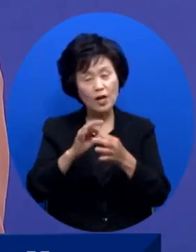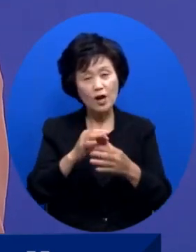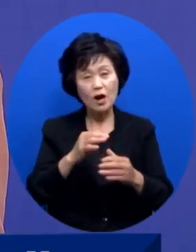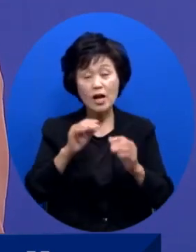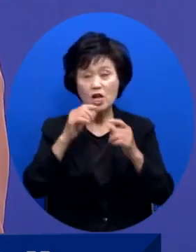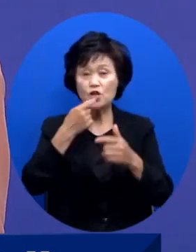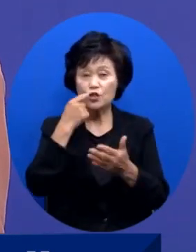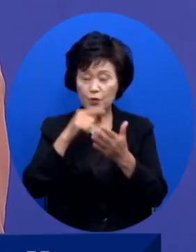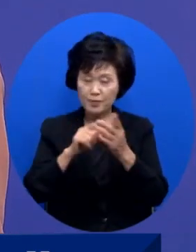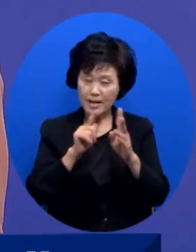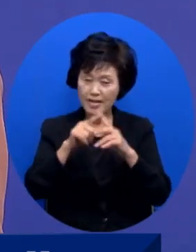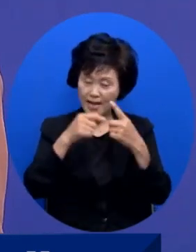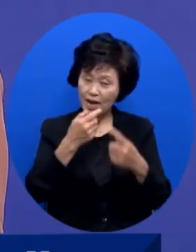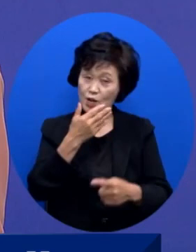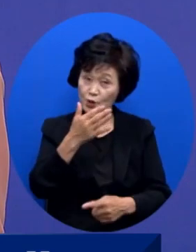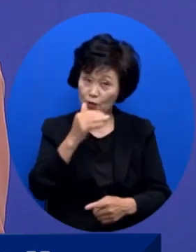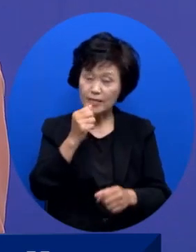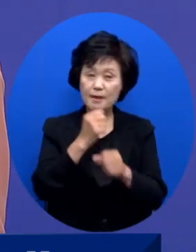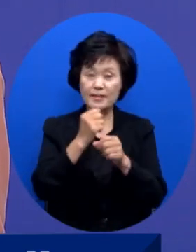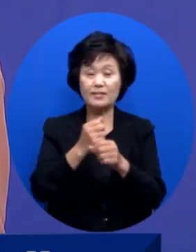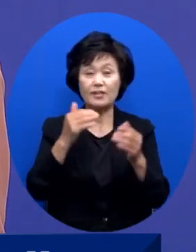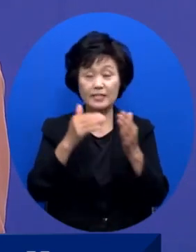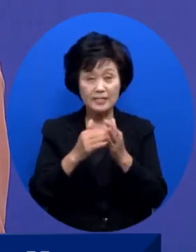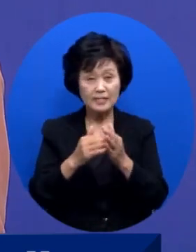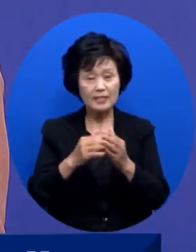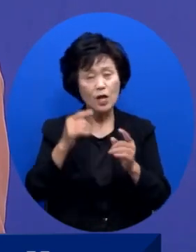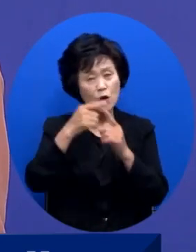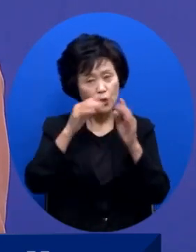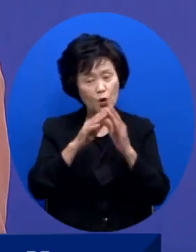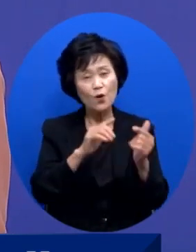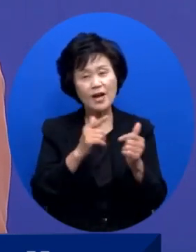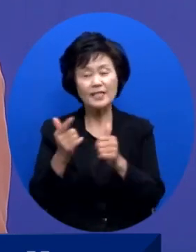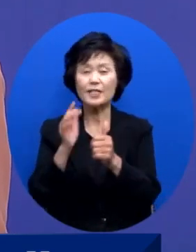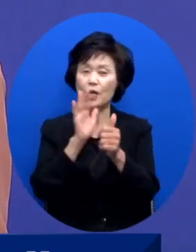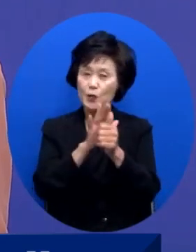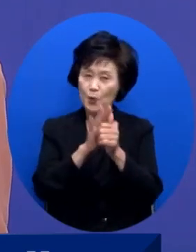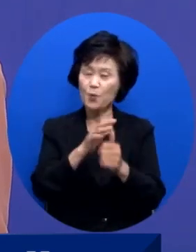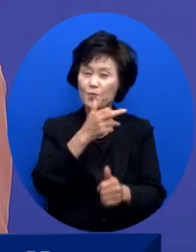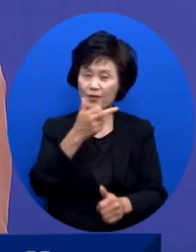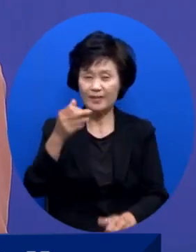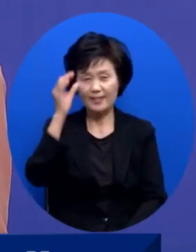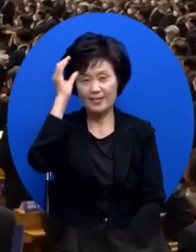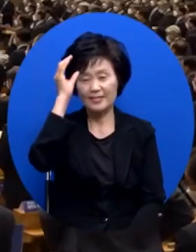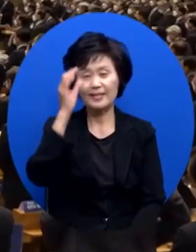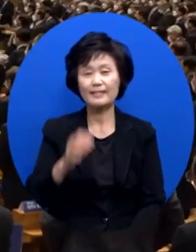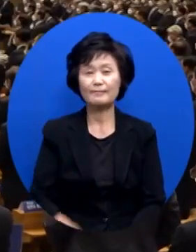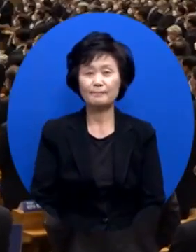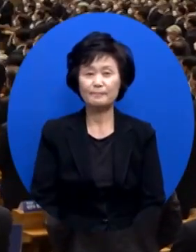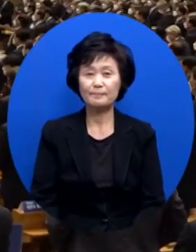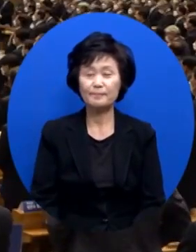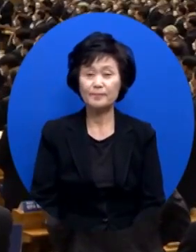아동 세례 시행에 어려움을 겪고 있는 교회에 도움이 될 것으로 보입니다. 김인혜 기자입니다.